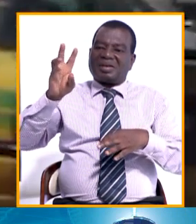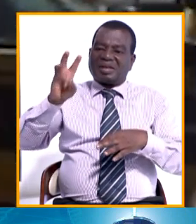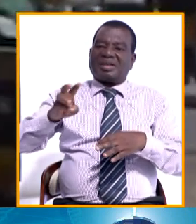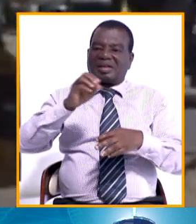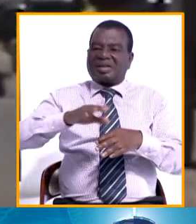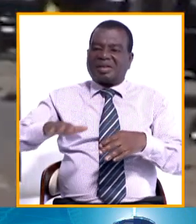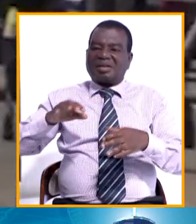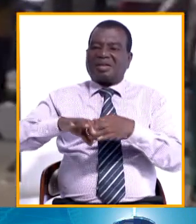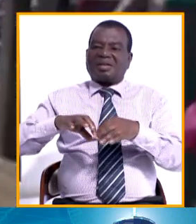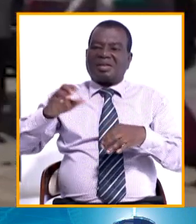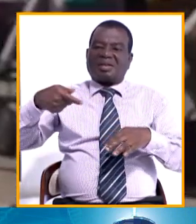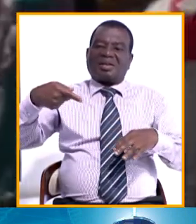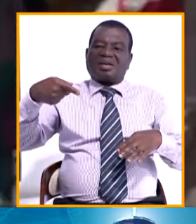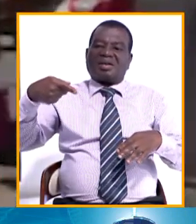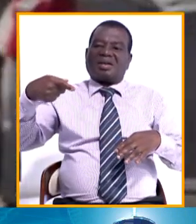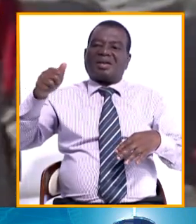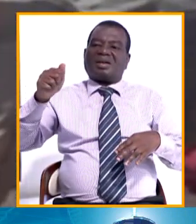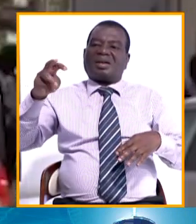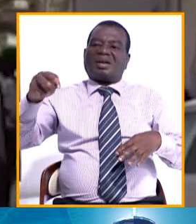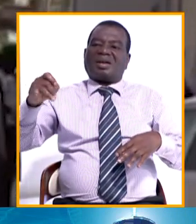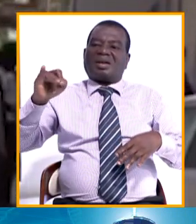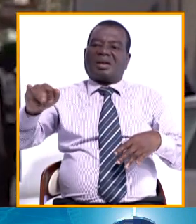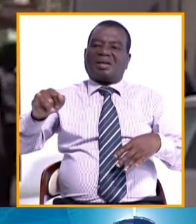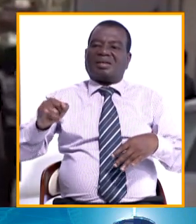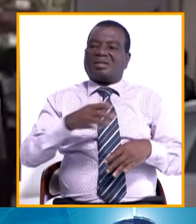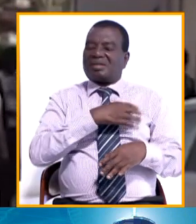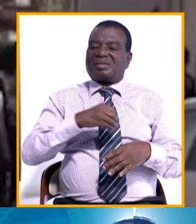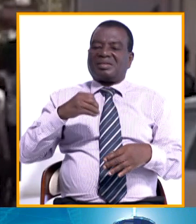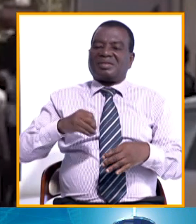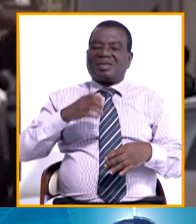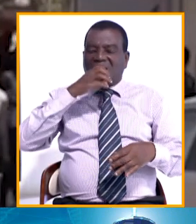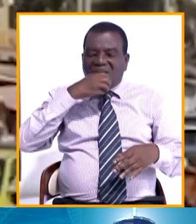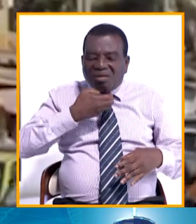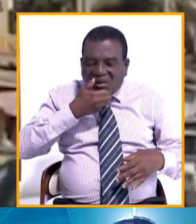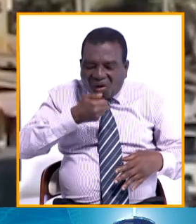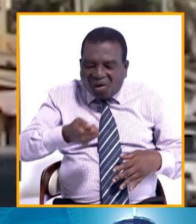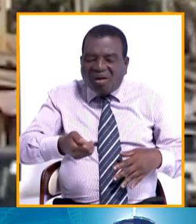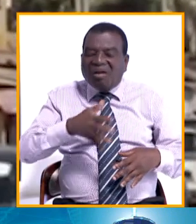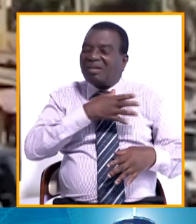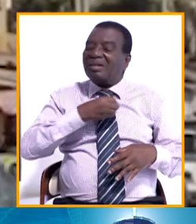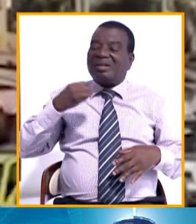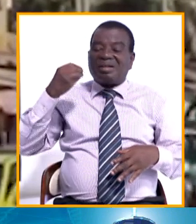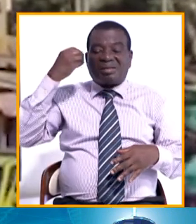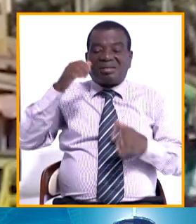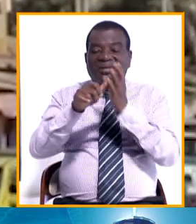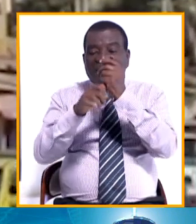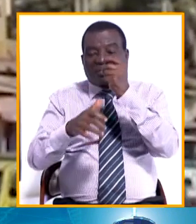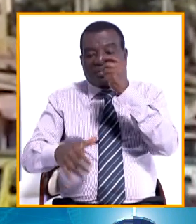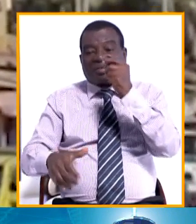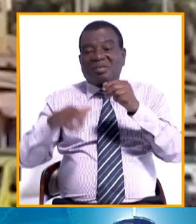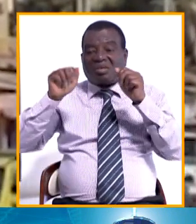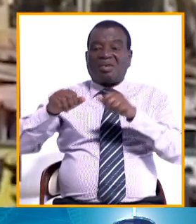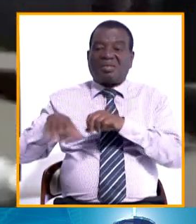effets toxiques incluent des douleurs abdominales, des vomissements, des diarrhées, des lésions rénales aiguës pouvant entraîner la